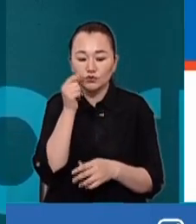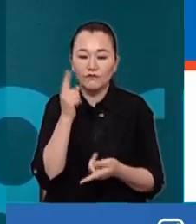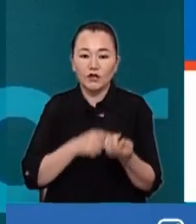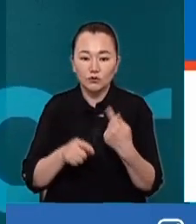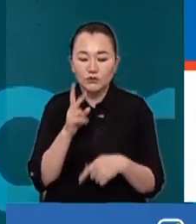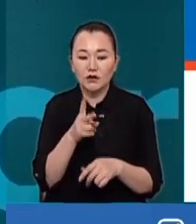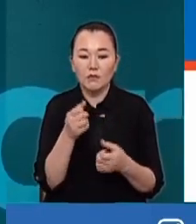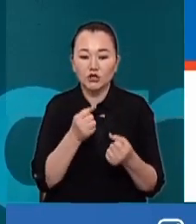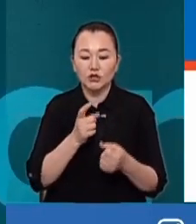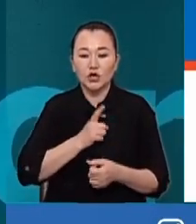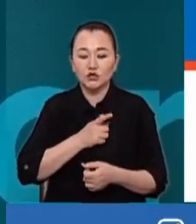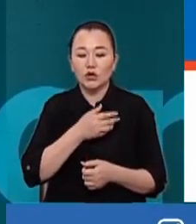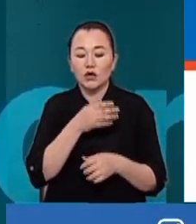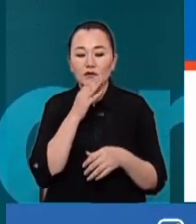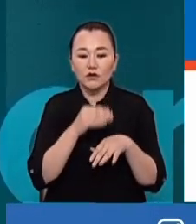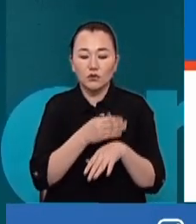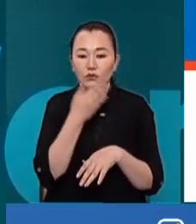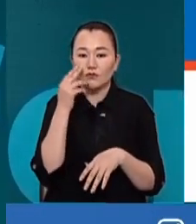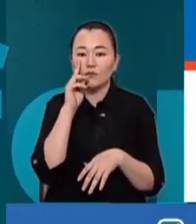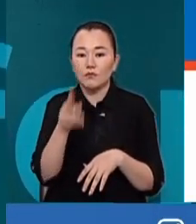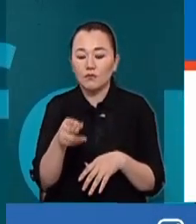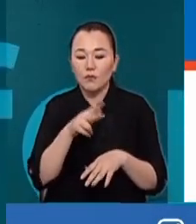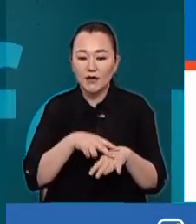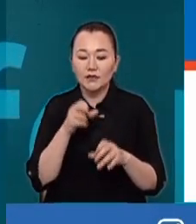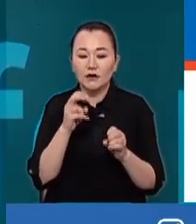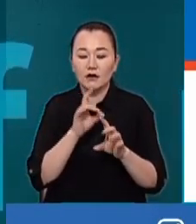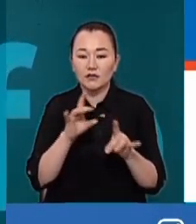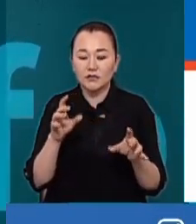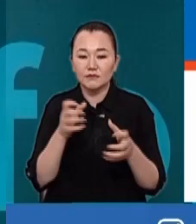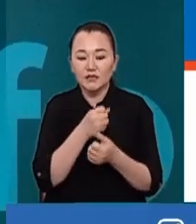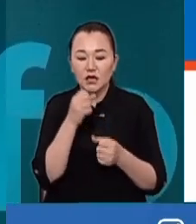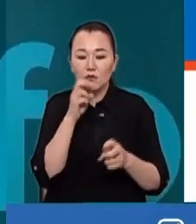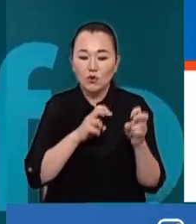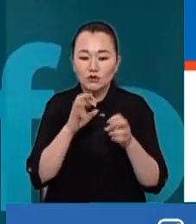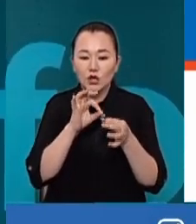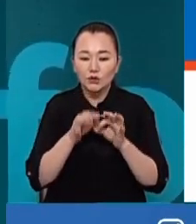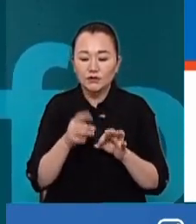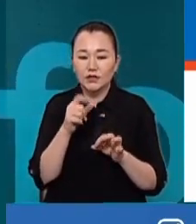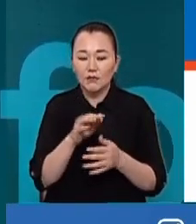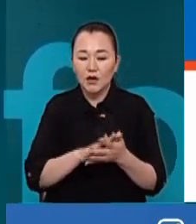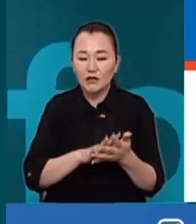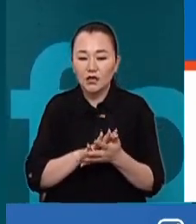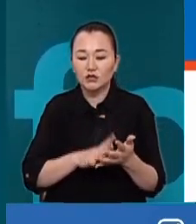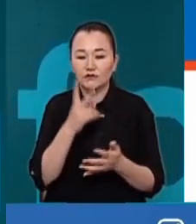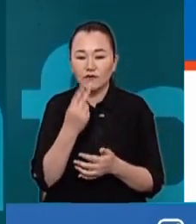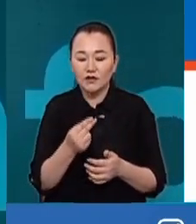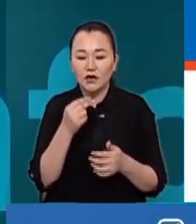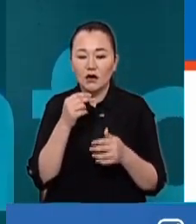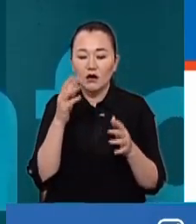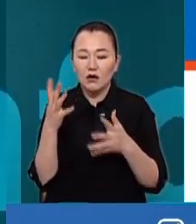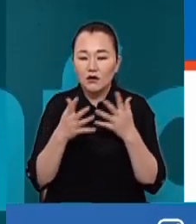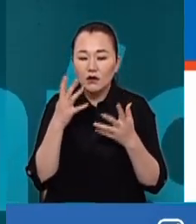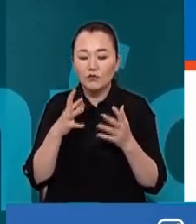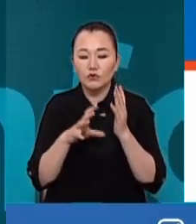к авто не дождавшись супругу обратился в полицию как рассказали Спасатели поиски затруднялись из-за продолжавшиеся два дня позёмки